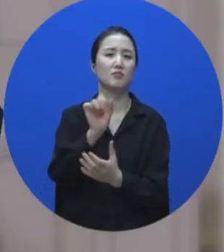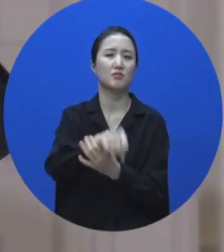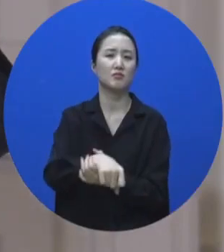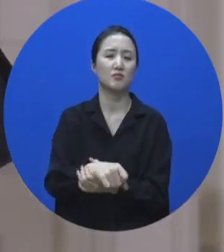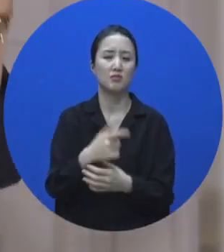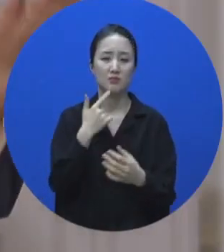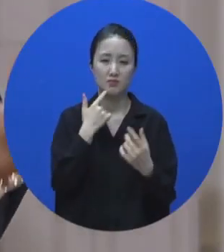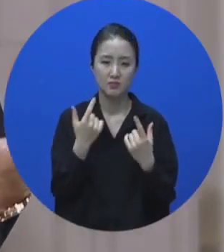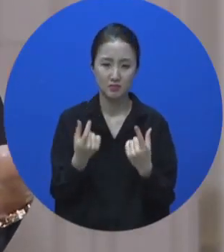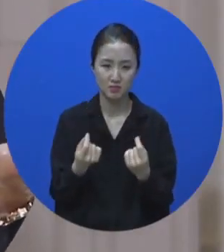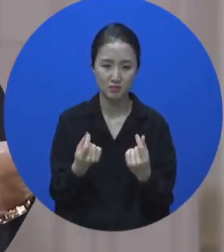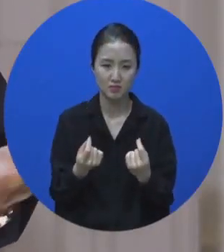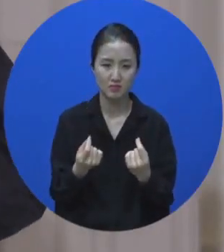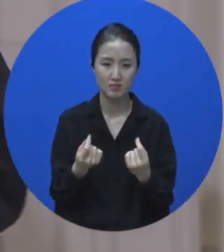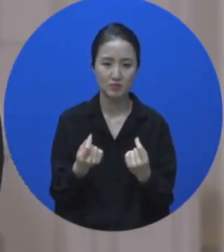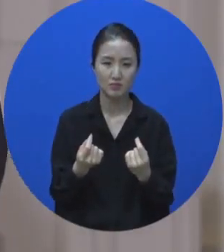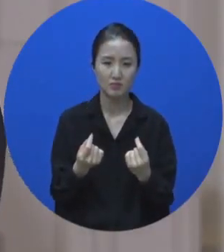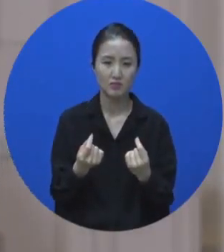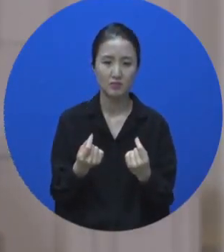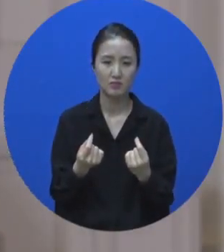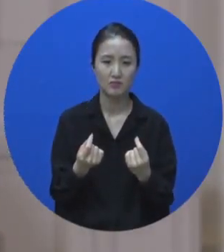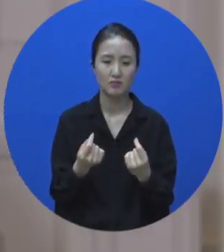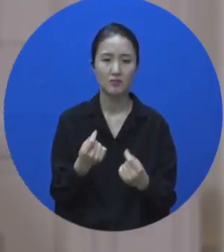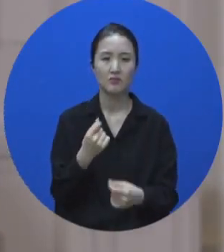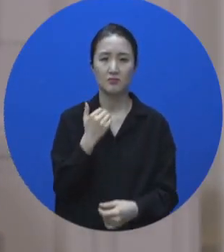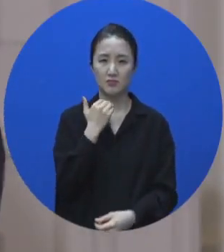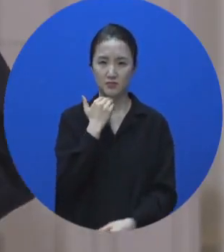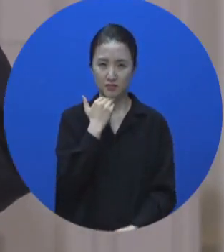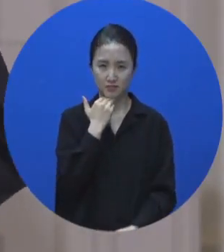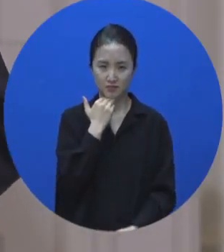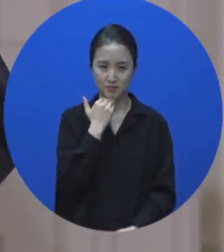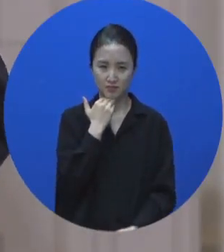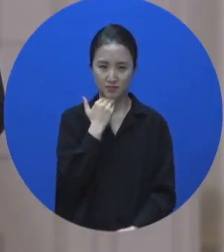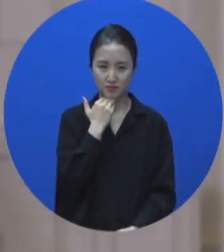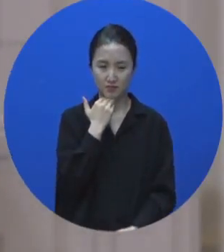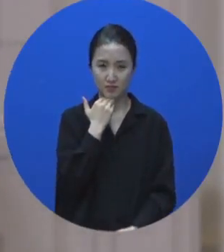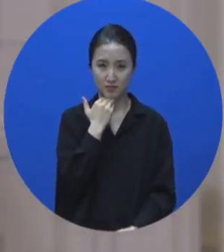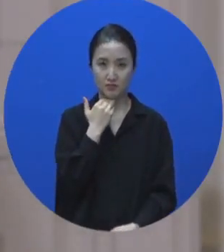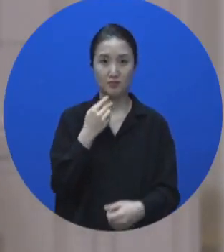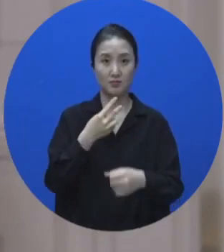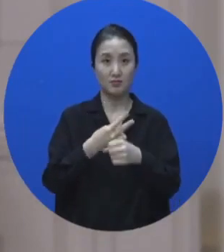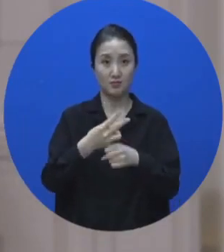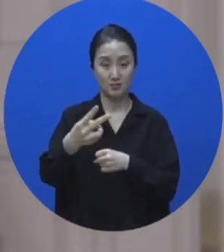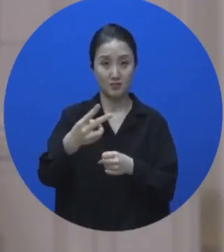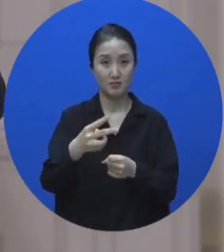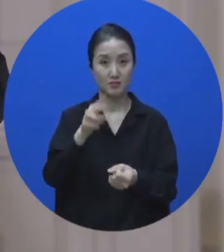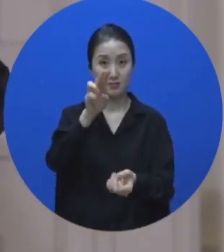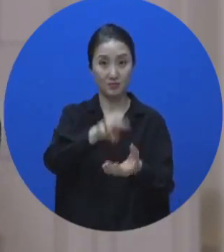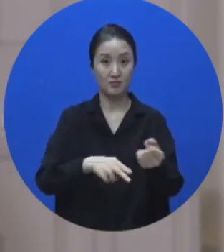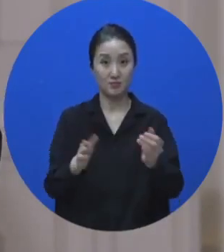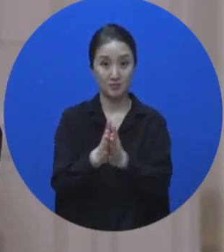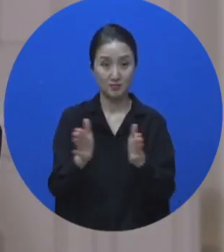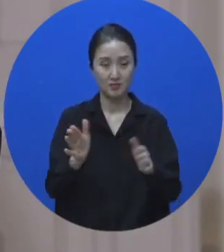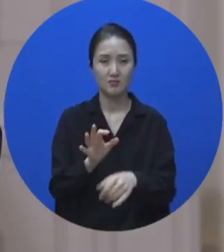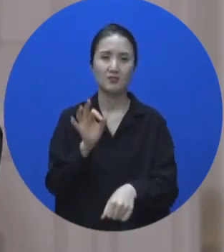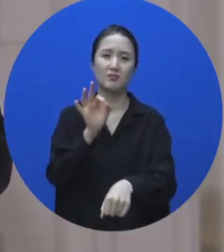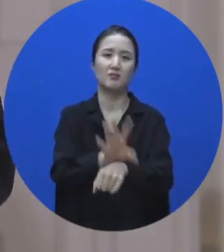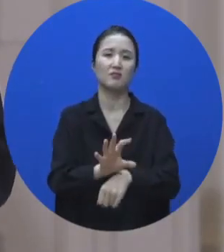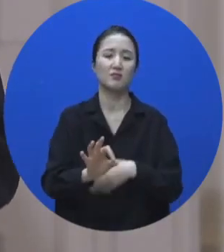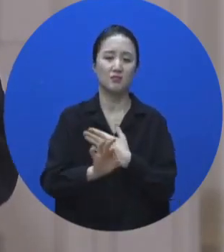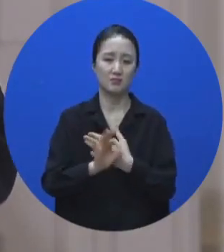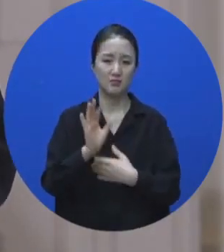보유하고 매도할 물건이 나오며 그 때 여러분들은 연어가 올라오는 강물 앞에서 딱 되기를